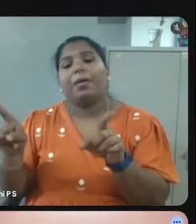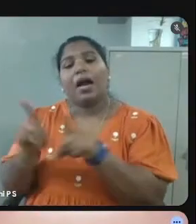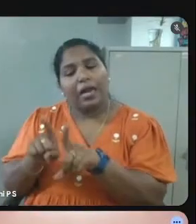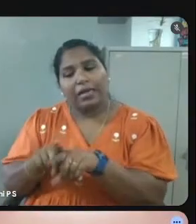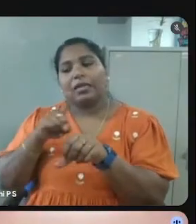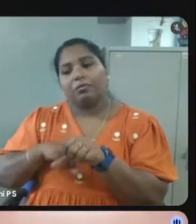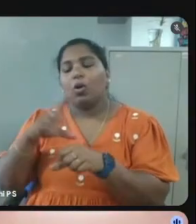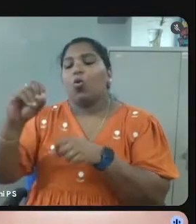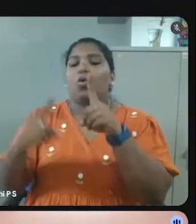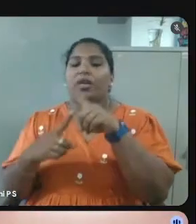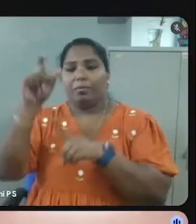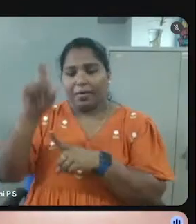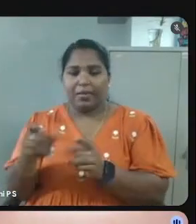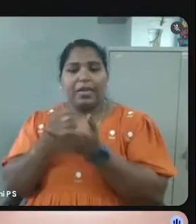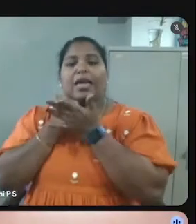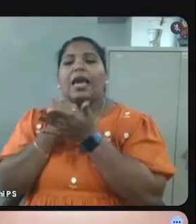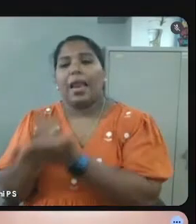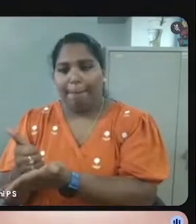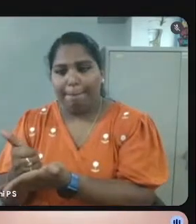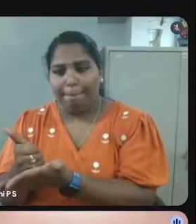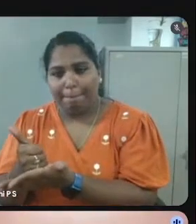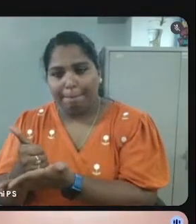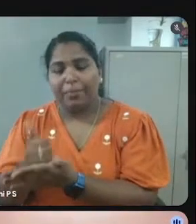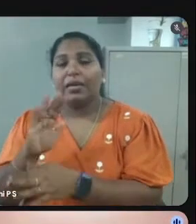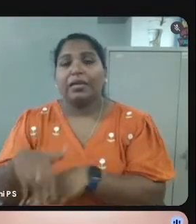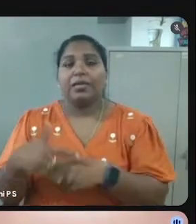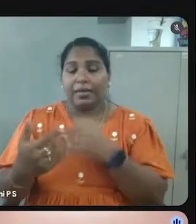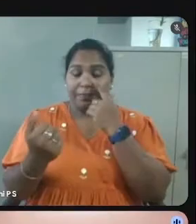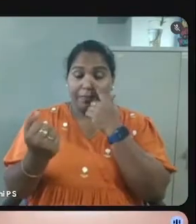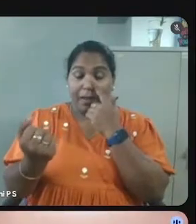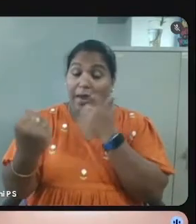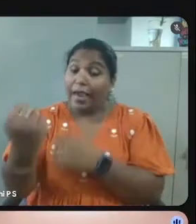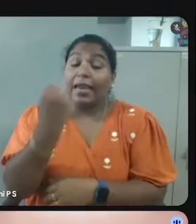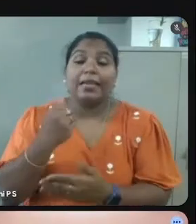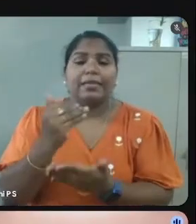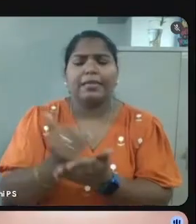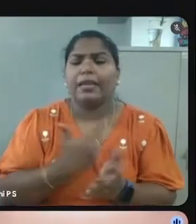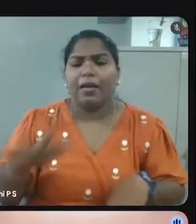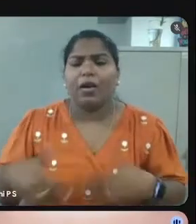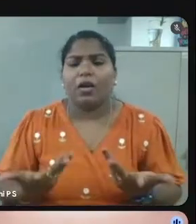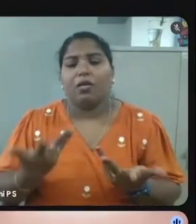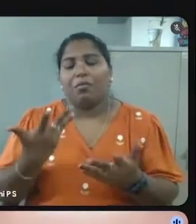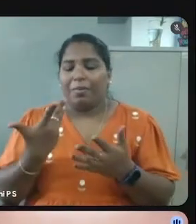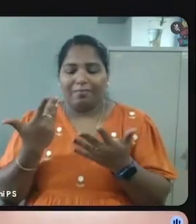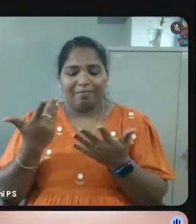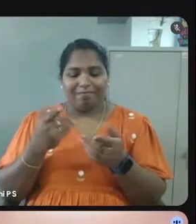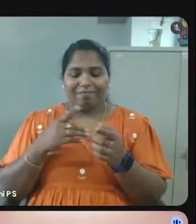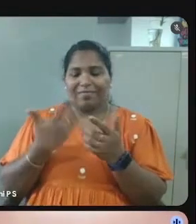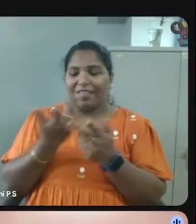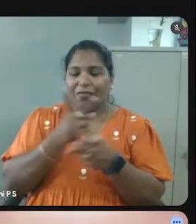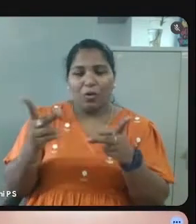കൊടുക്കും. എനർജി കൺസർവേഷൻ എന്ന് പറയുന്നത് വളരെ സെക്ഷൽ ആക്ടിവിറ്റി ചെയ്യുമ്പോൾ അവർക്ക് കുറച്ച് മസിൽ